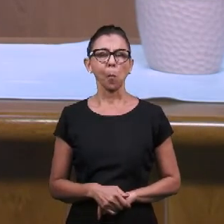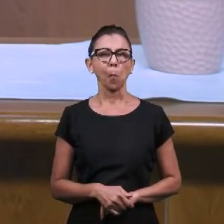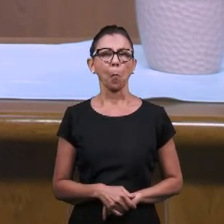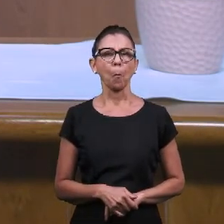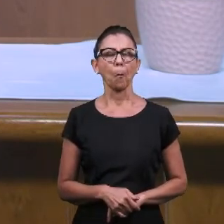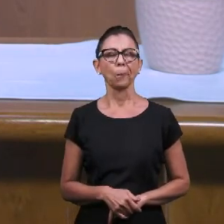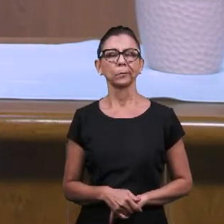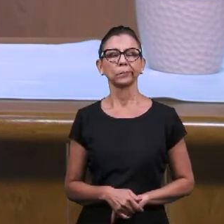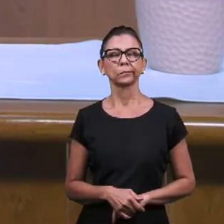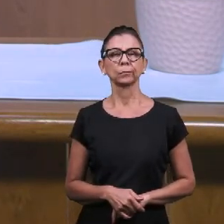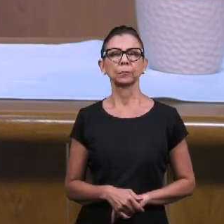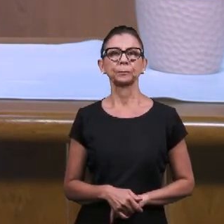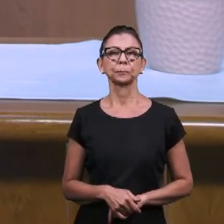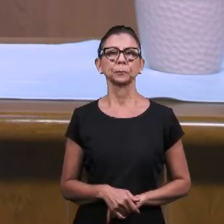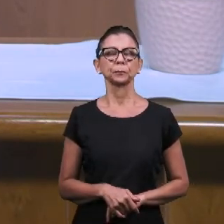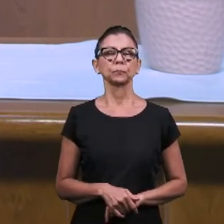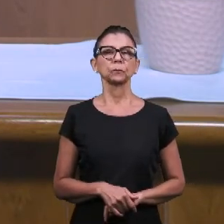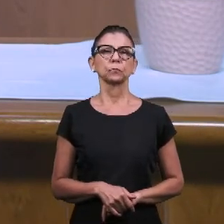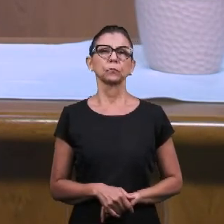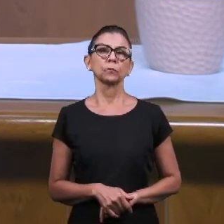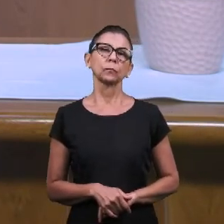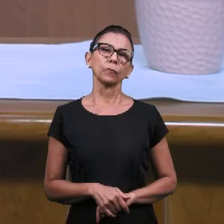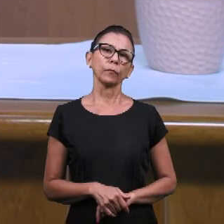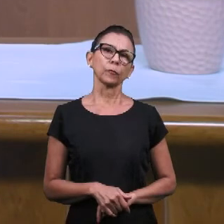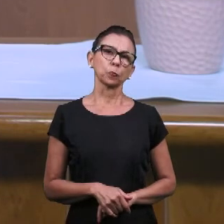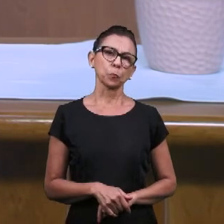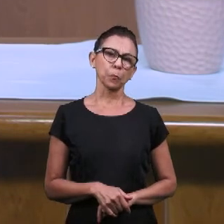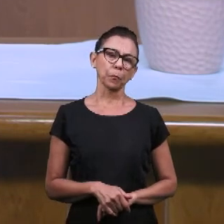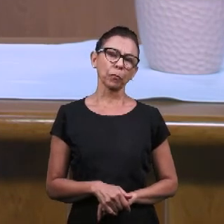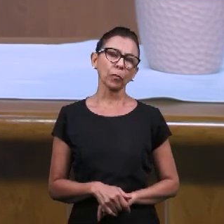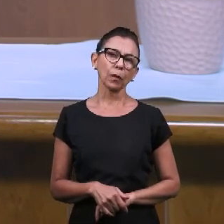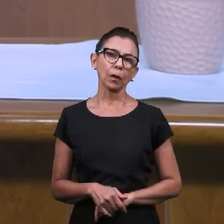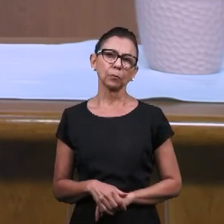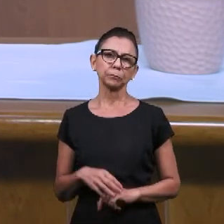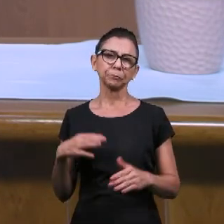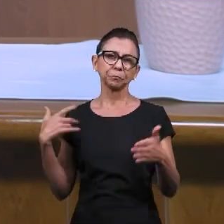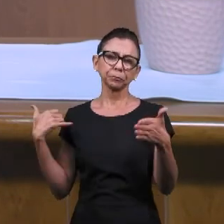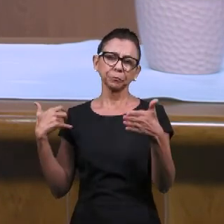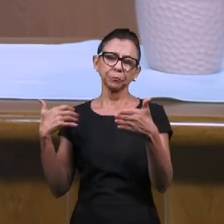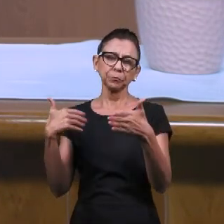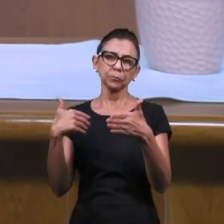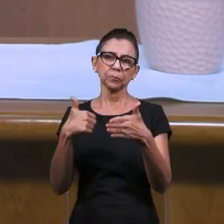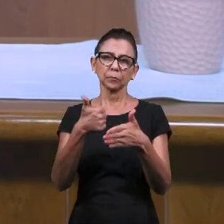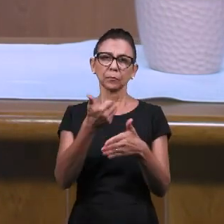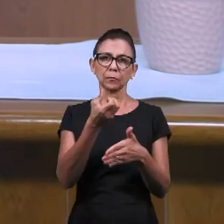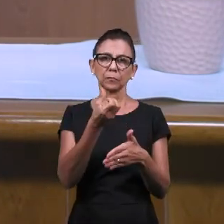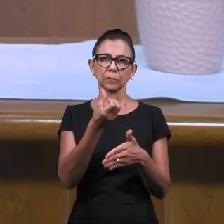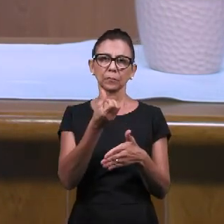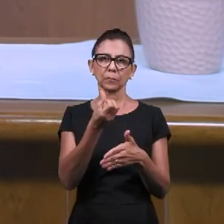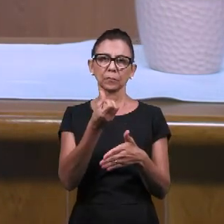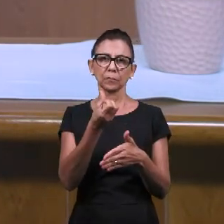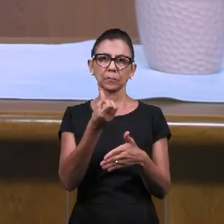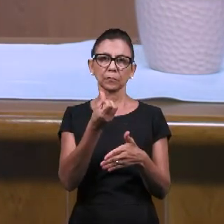начинает, он говорит, я буду отличаться от всех тех, кто здесь. И мы видим,